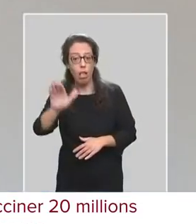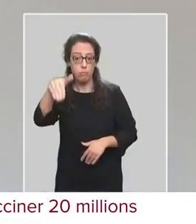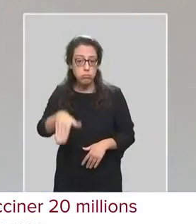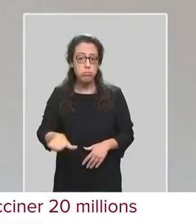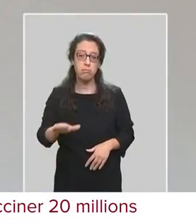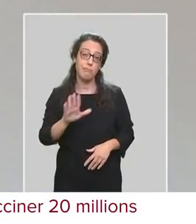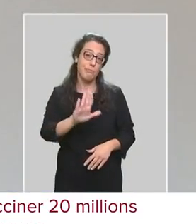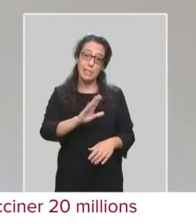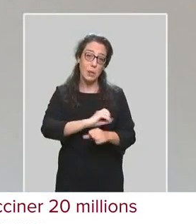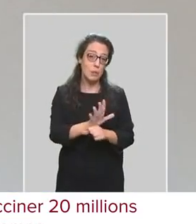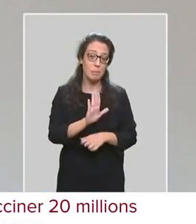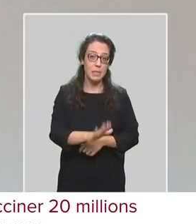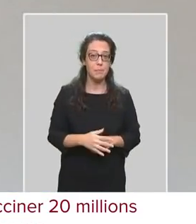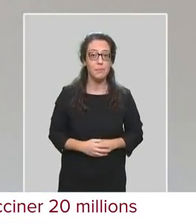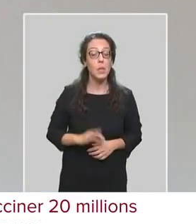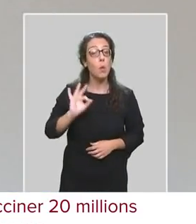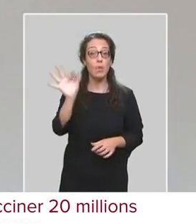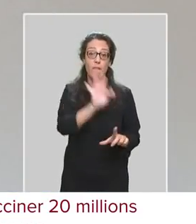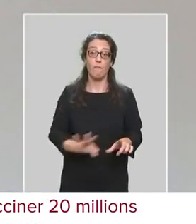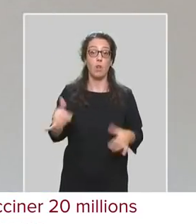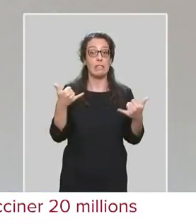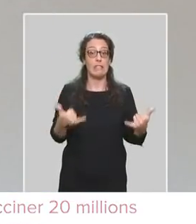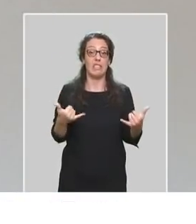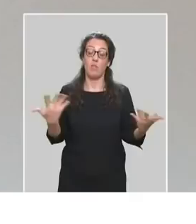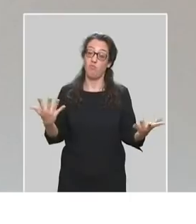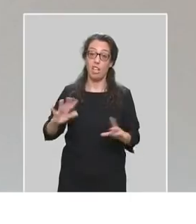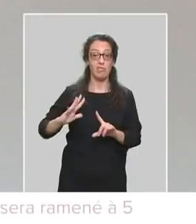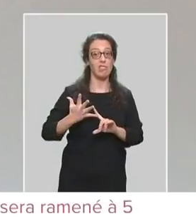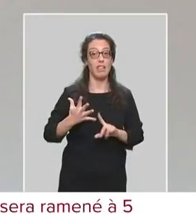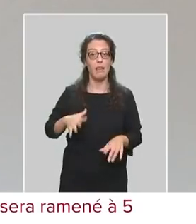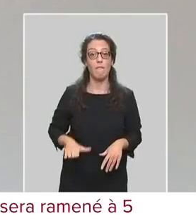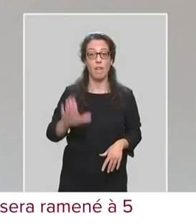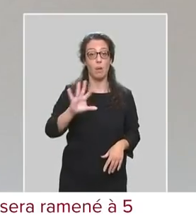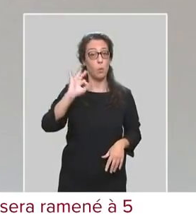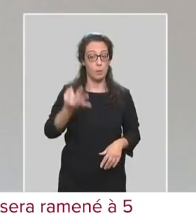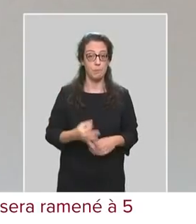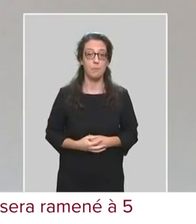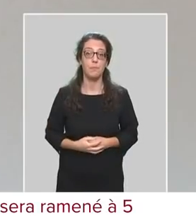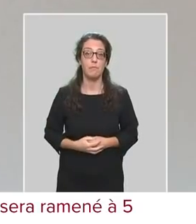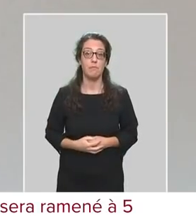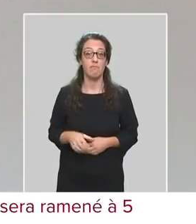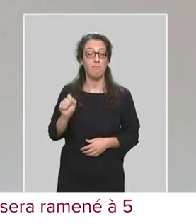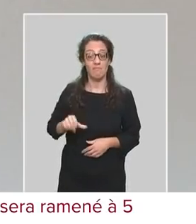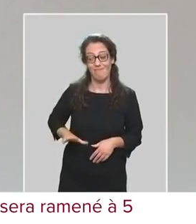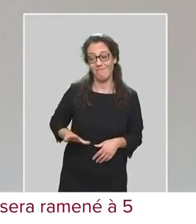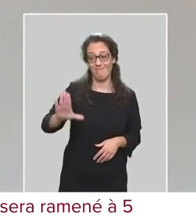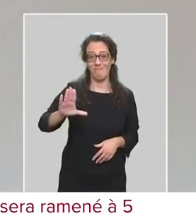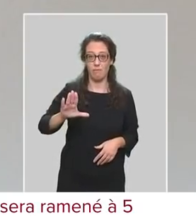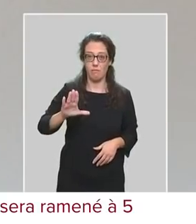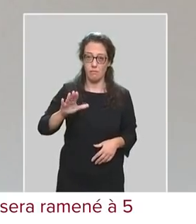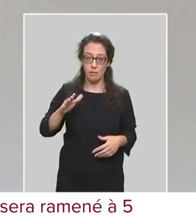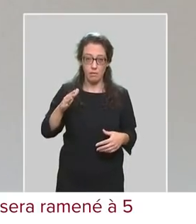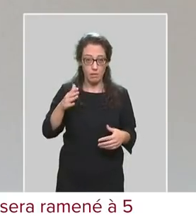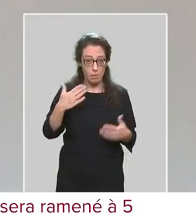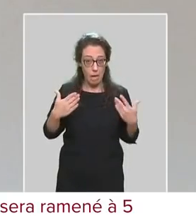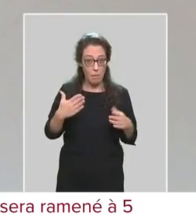Oui, la France connaît à son tour une cinquième vague. Oui, cette cinquième vague sera sans conteste plus forte,